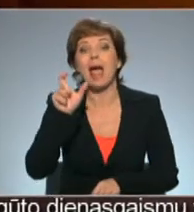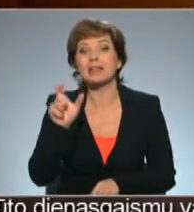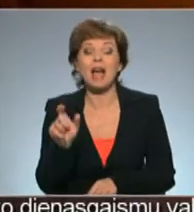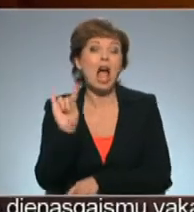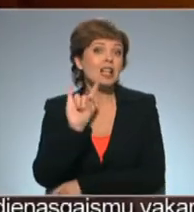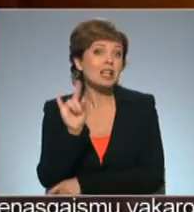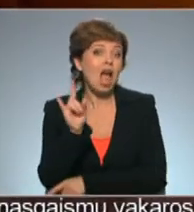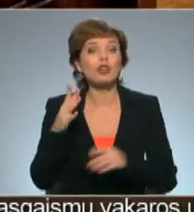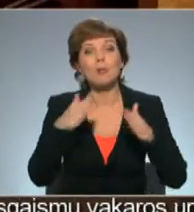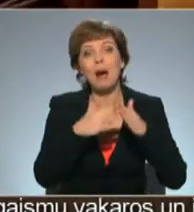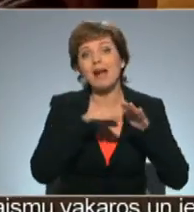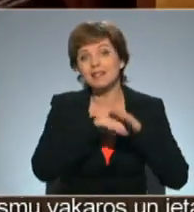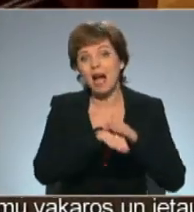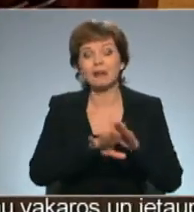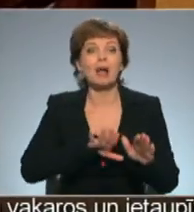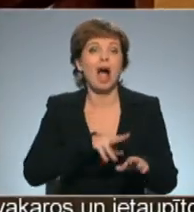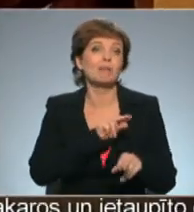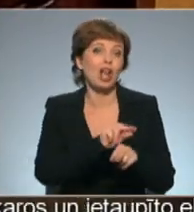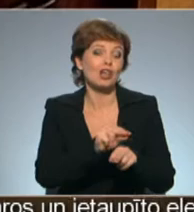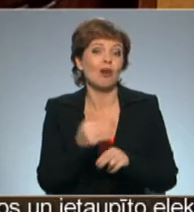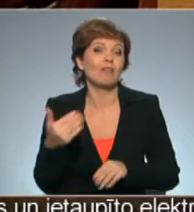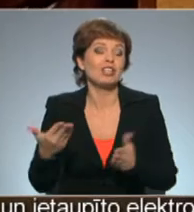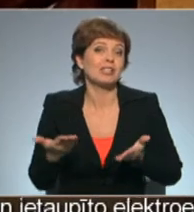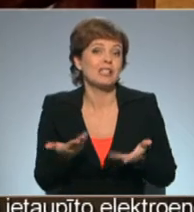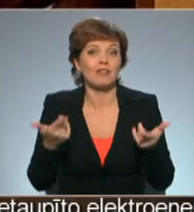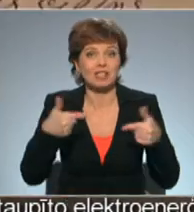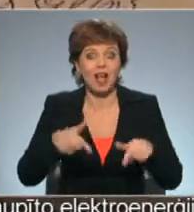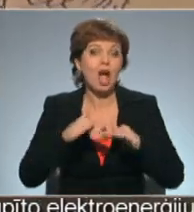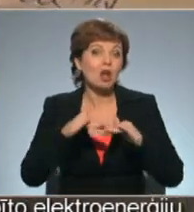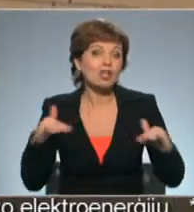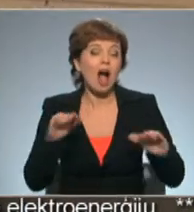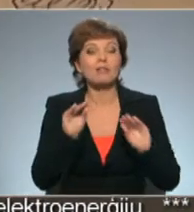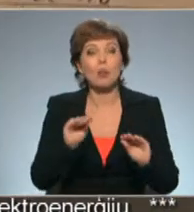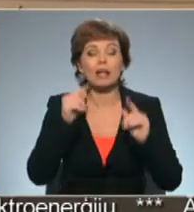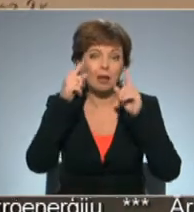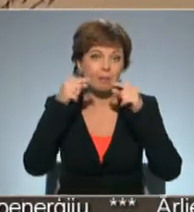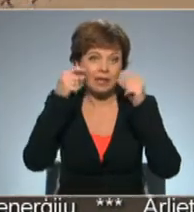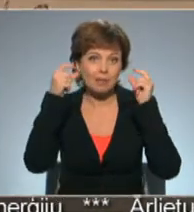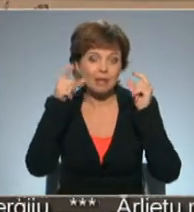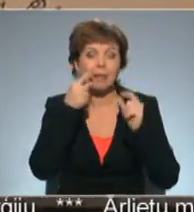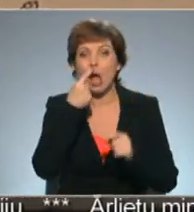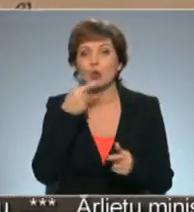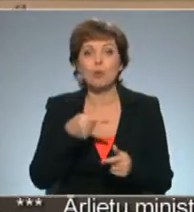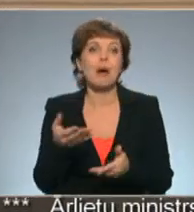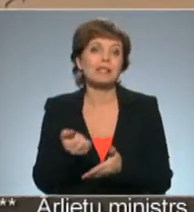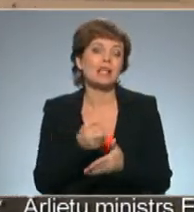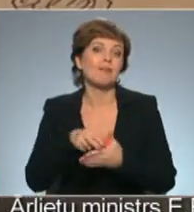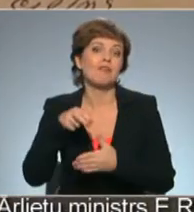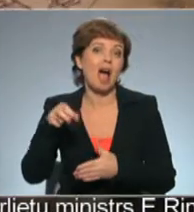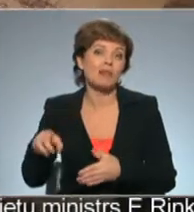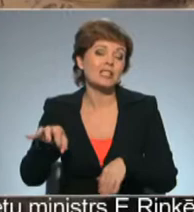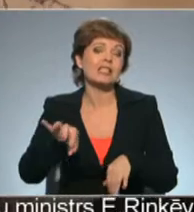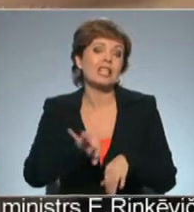viss ir saglabāts tieši tāpat kā režisora dzīves laikā. Uz galdiņa noliktās brilles, nu pat saņemtā vēstule no dzīves